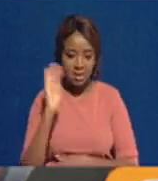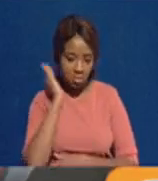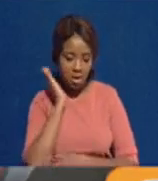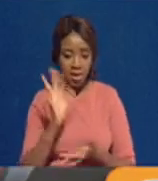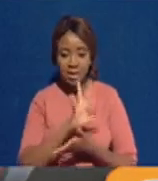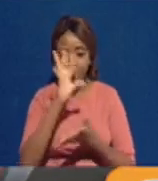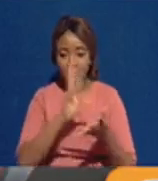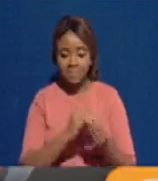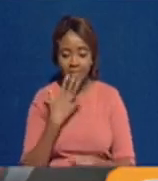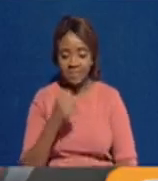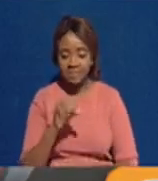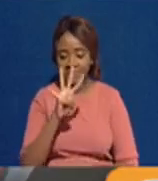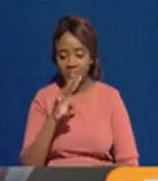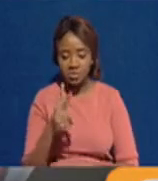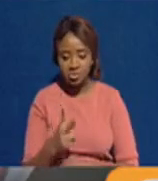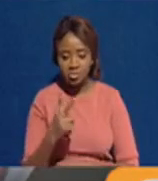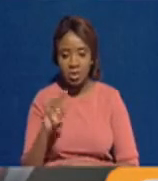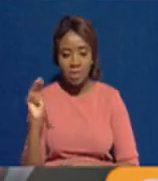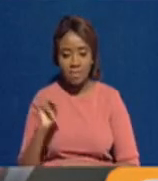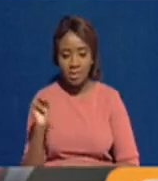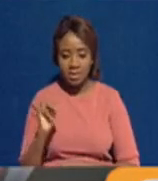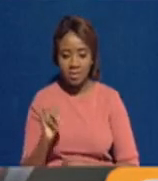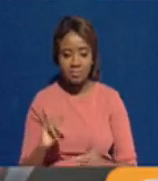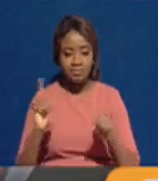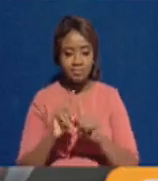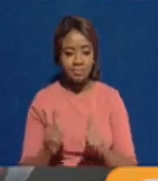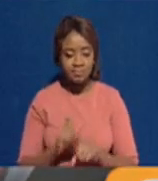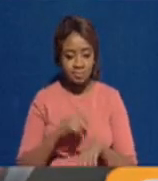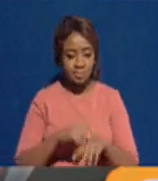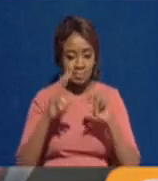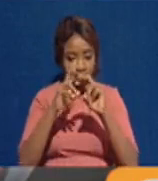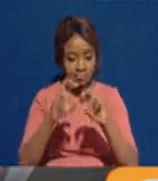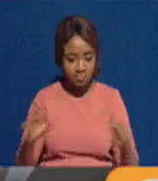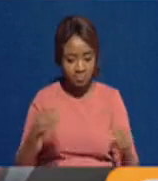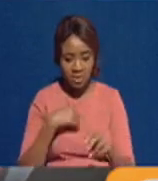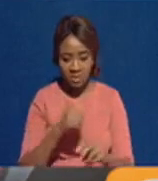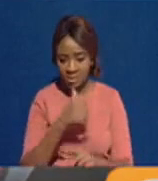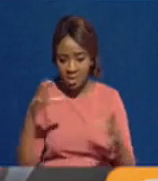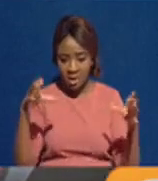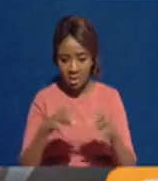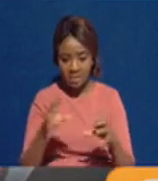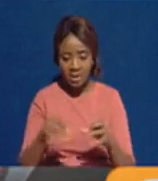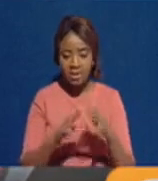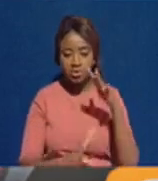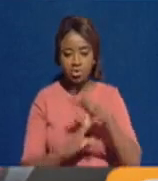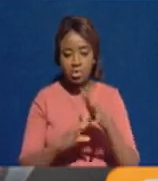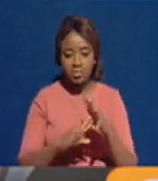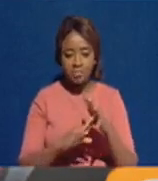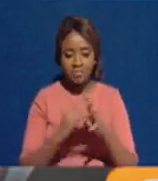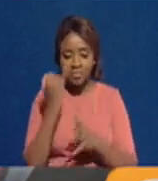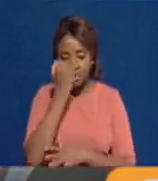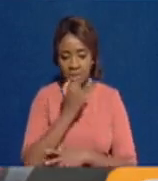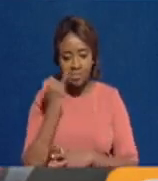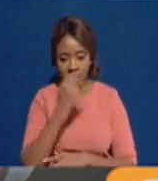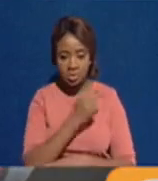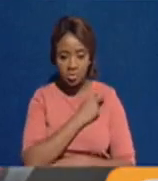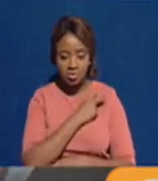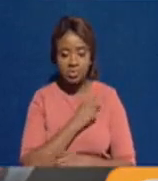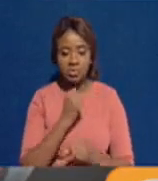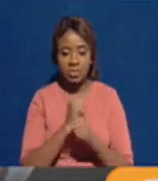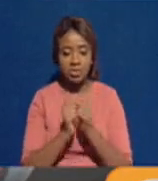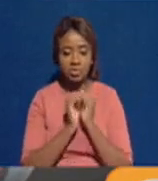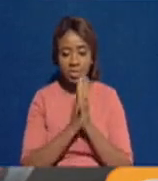542.6 million shillings. In the probe, a company called Top Image Media Consultants associated with Wa Iria through its